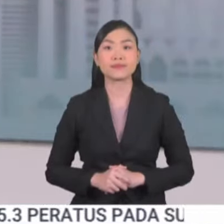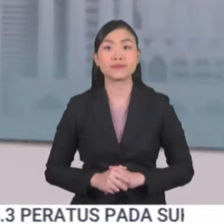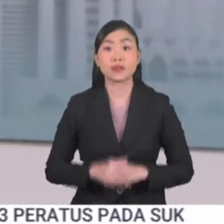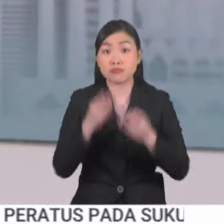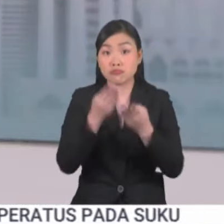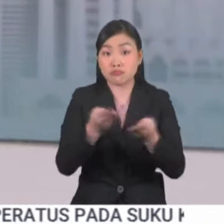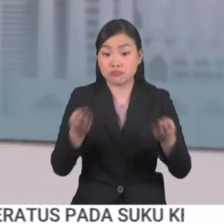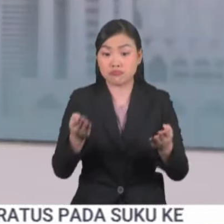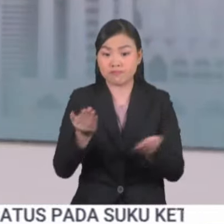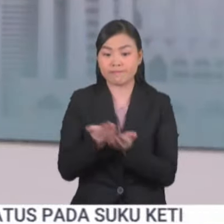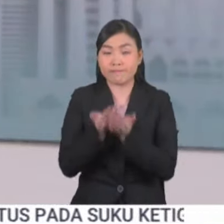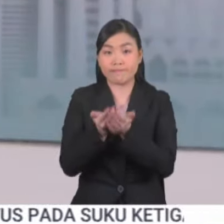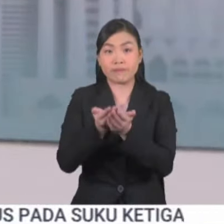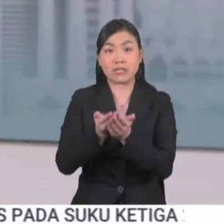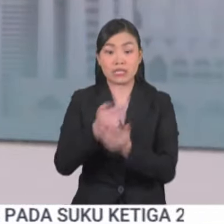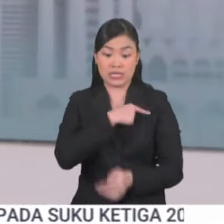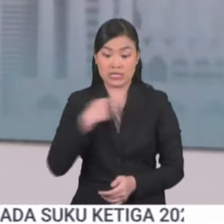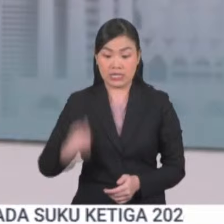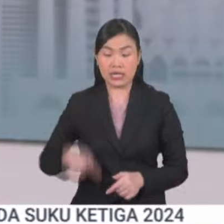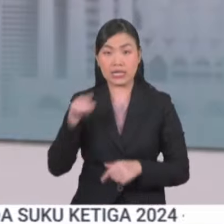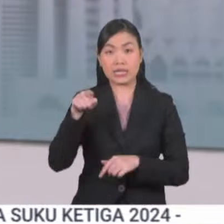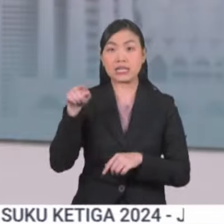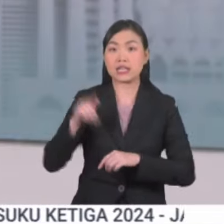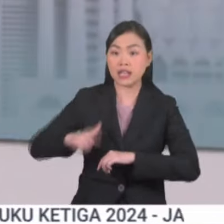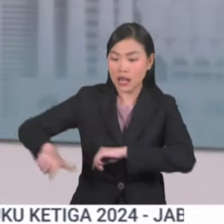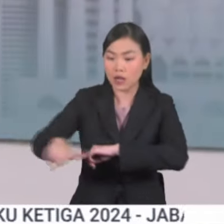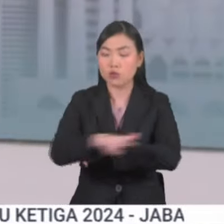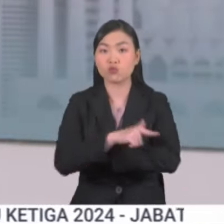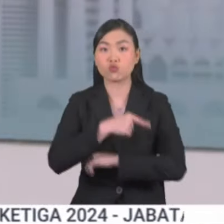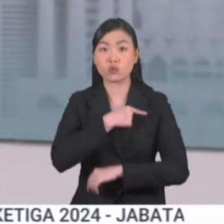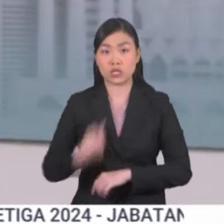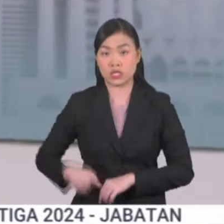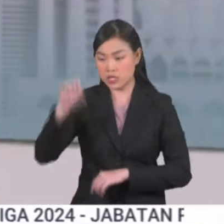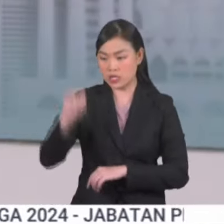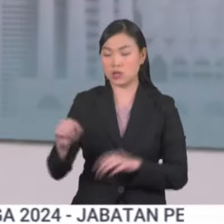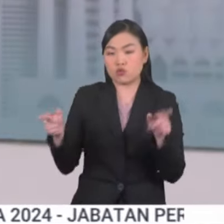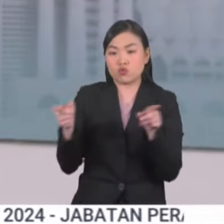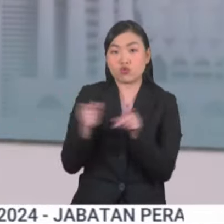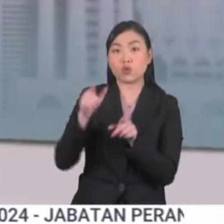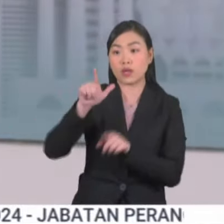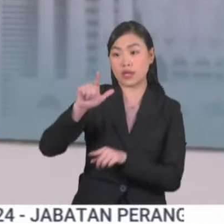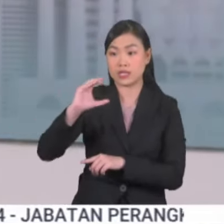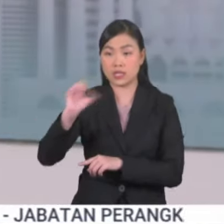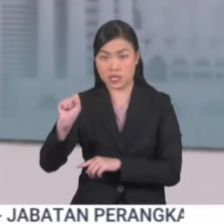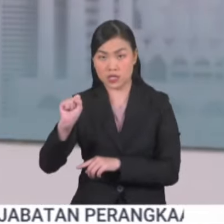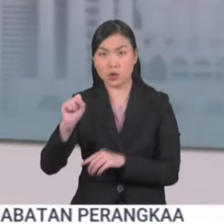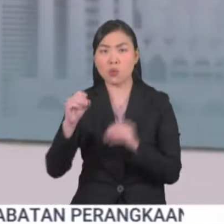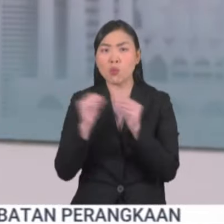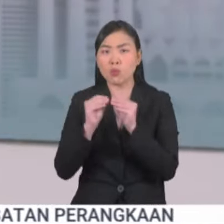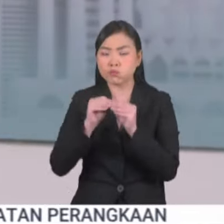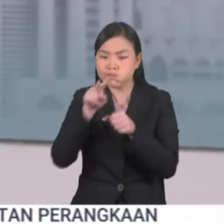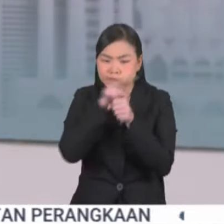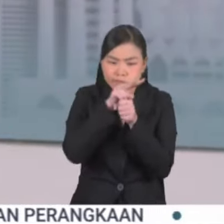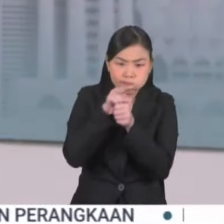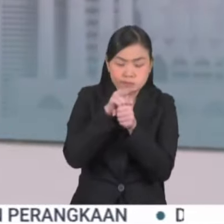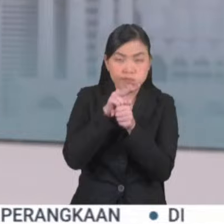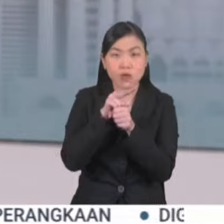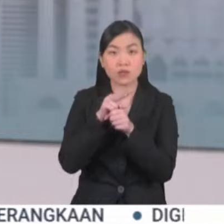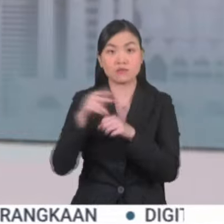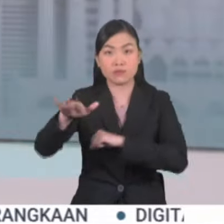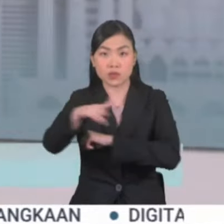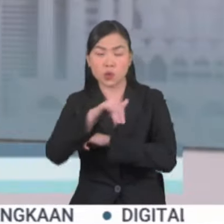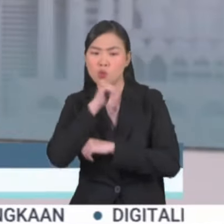Kehadiran aset maritim China di Laut China Selatan LCS lebih kepada pasukan pengawal pantai bukannya kapal tentera